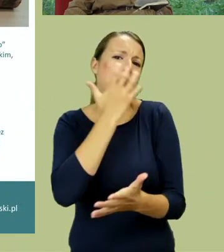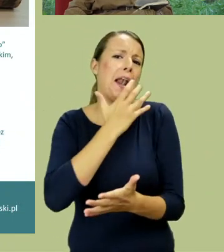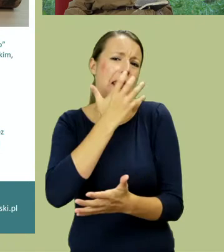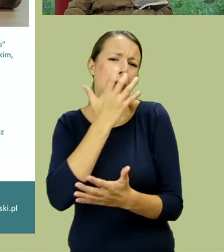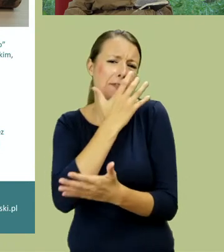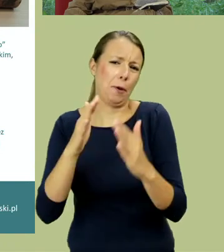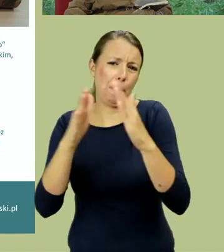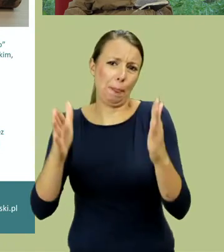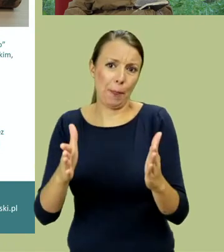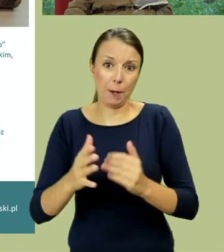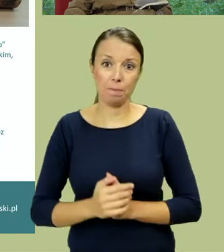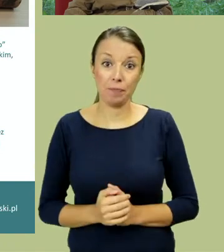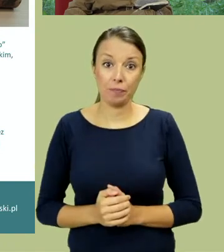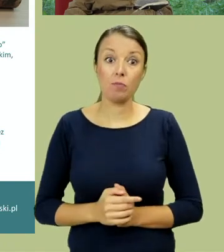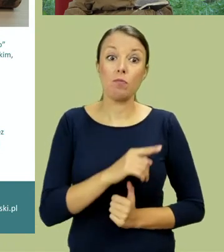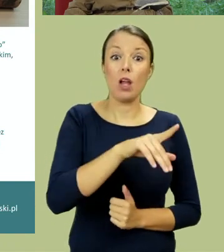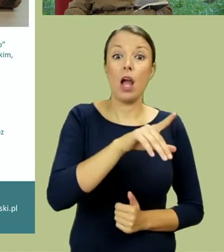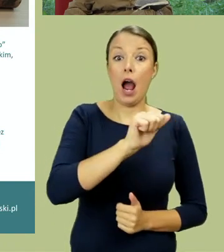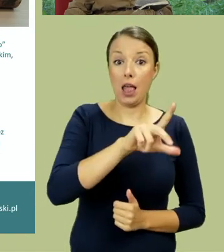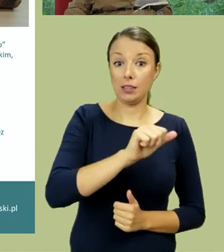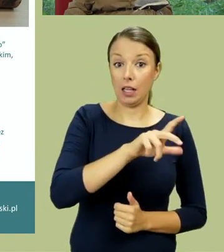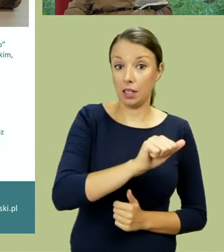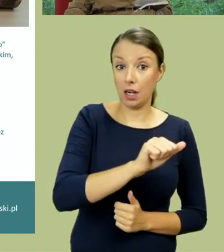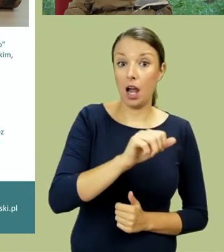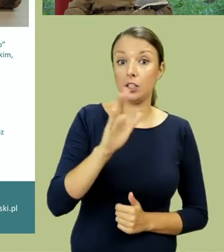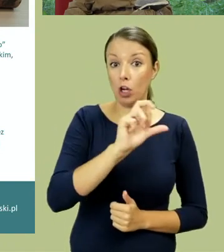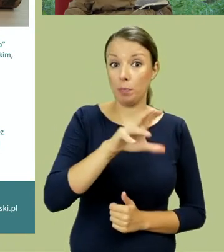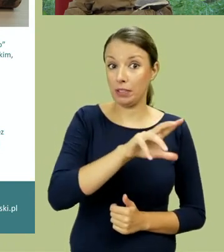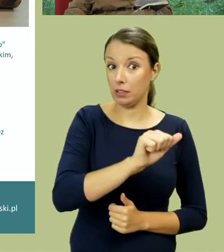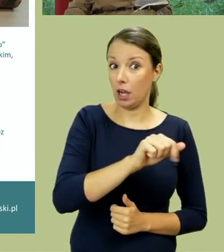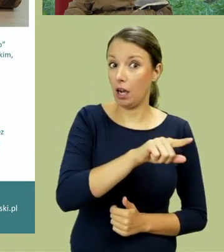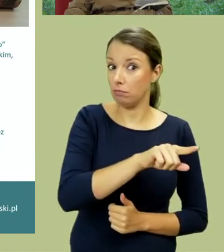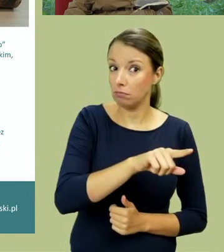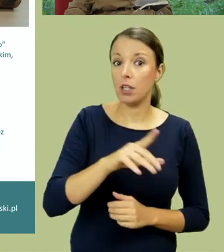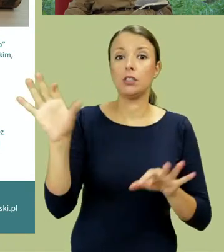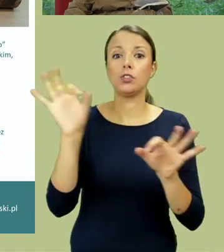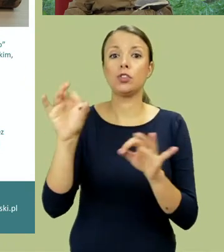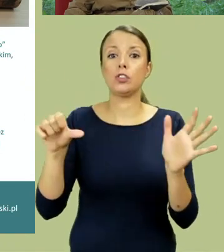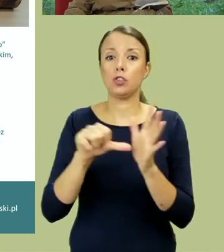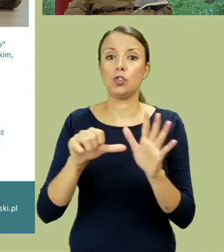Aleksandra Szczerbińska w styczniu